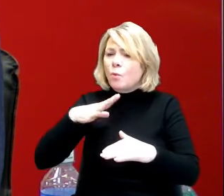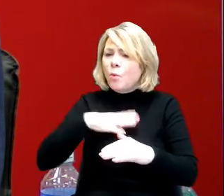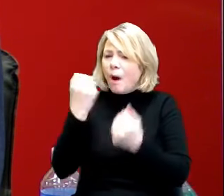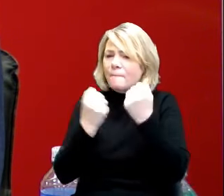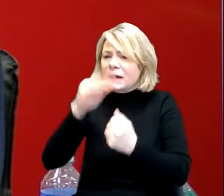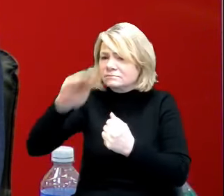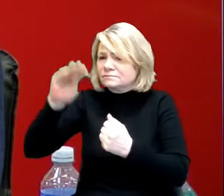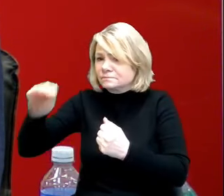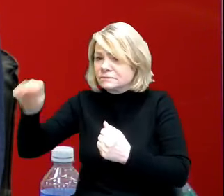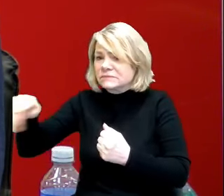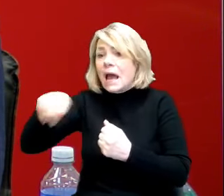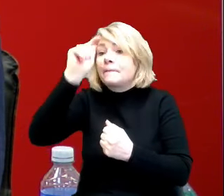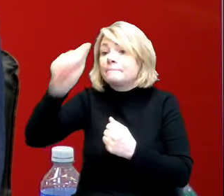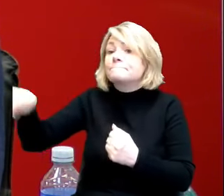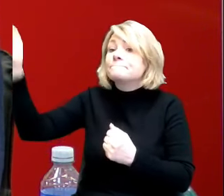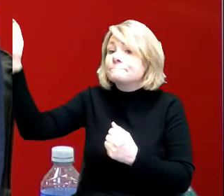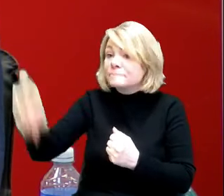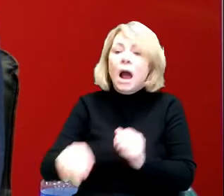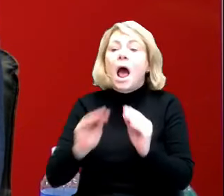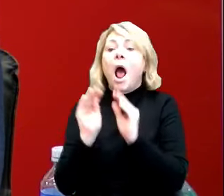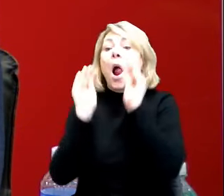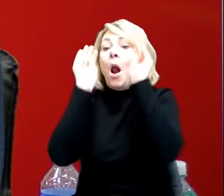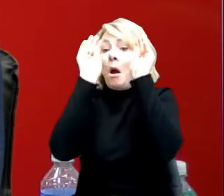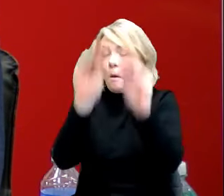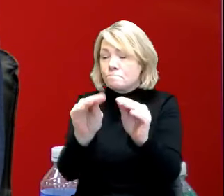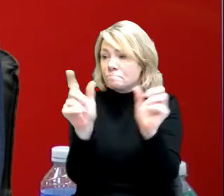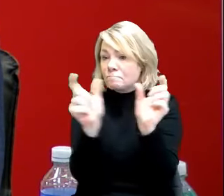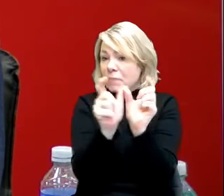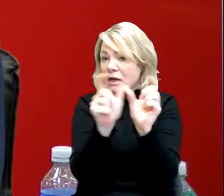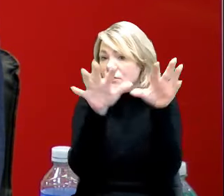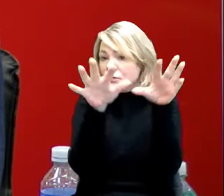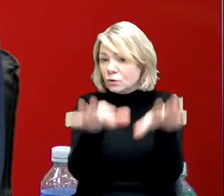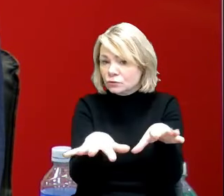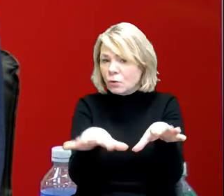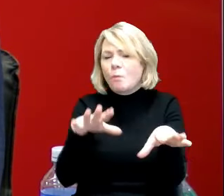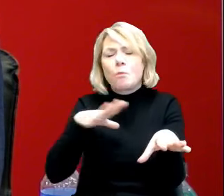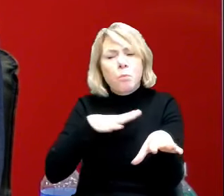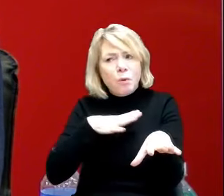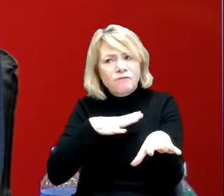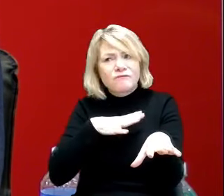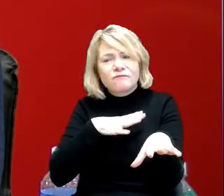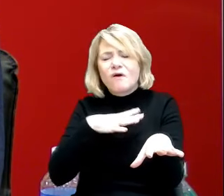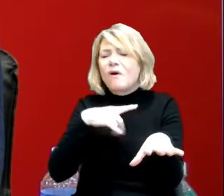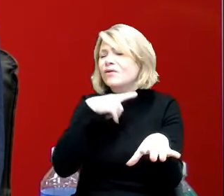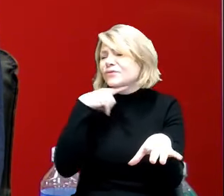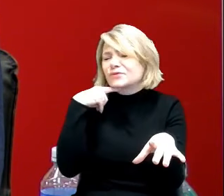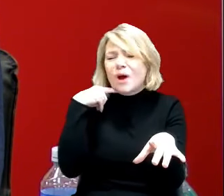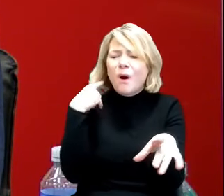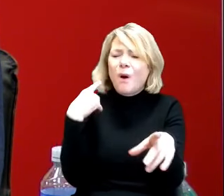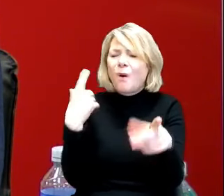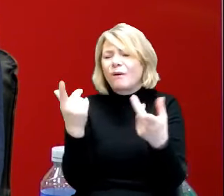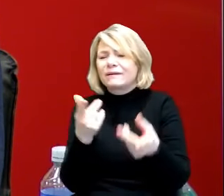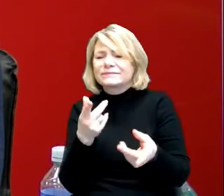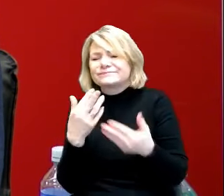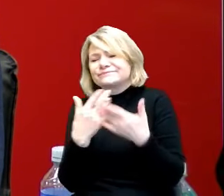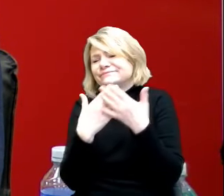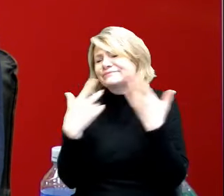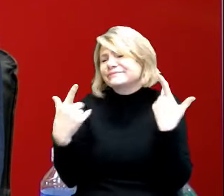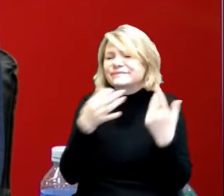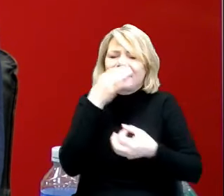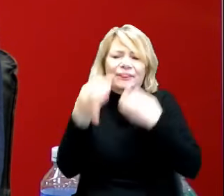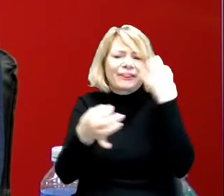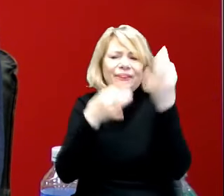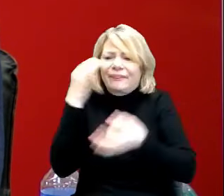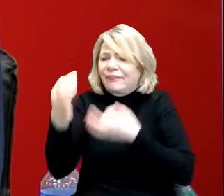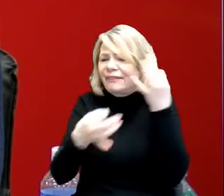panaikinus ir pastačius prekybos centrą dėl ko girdėjom nemažai replikų a buvusiai valdžiai už tai